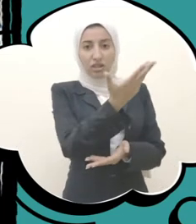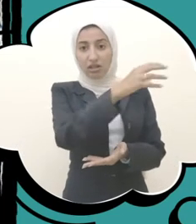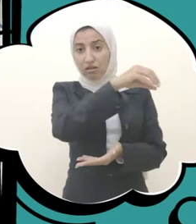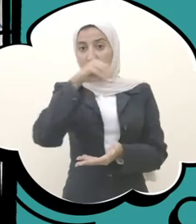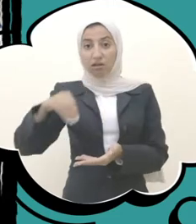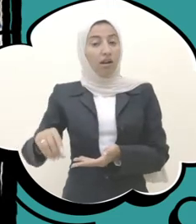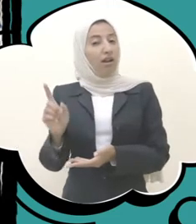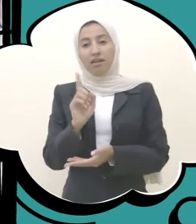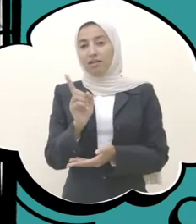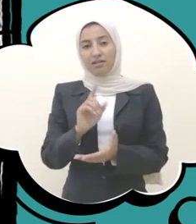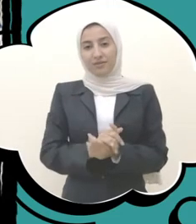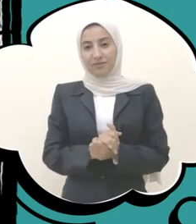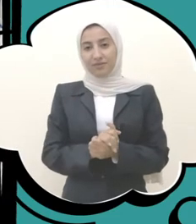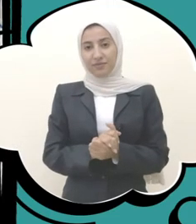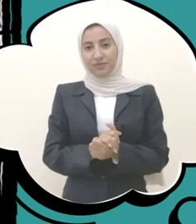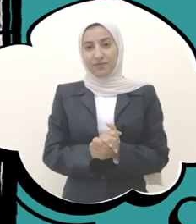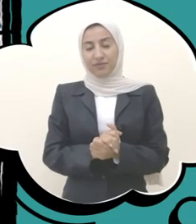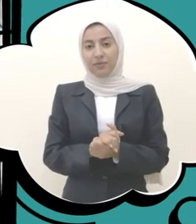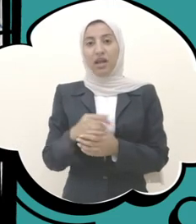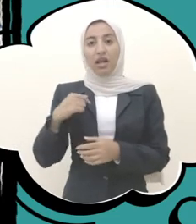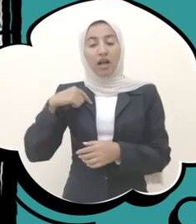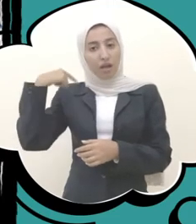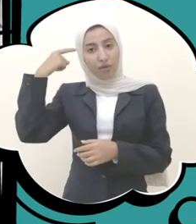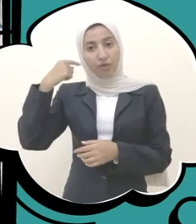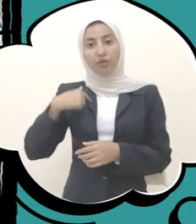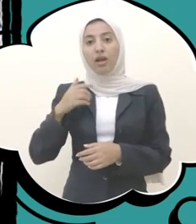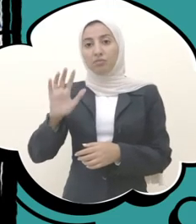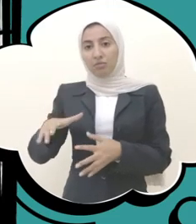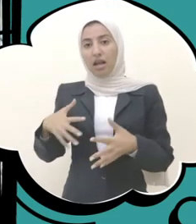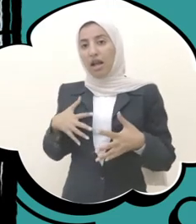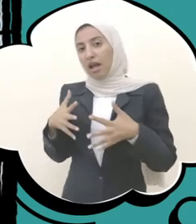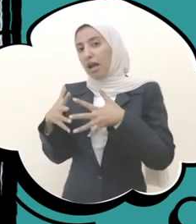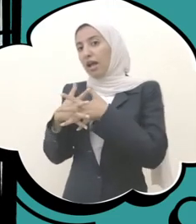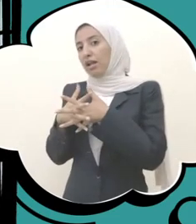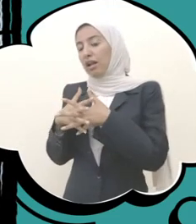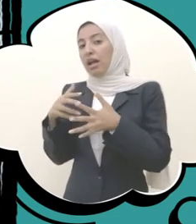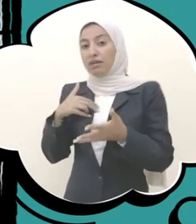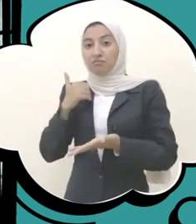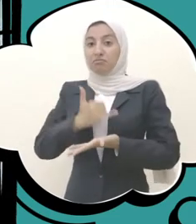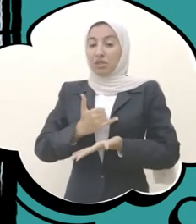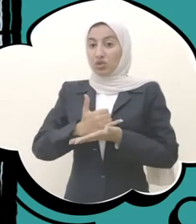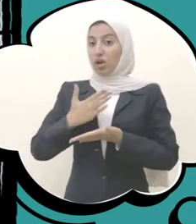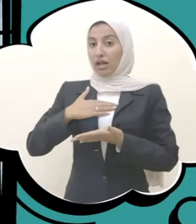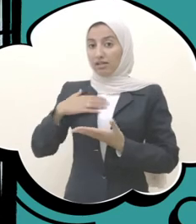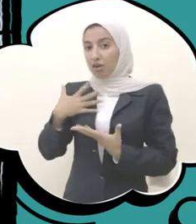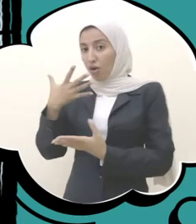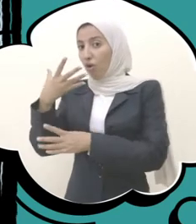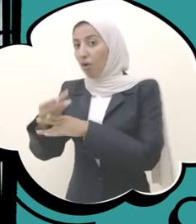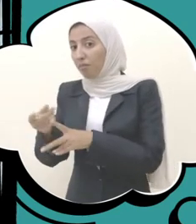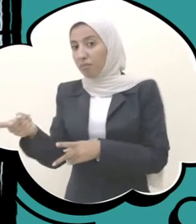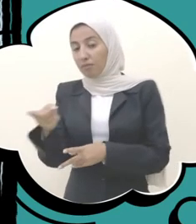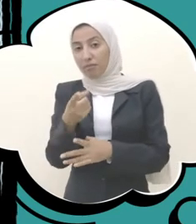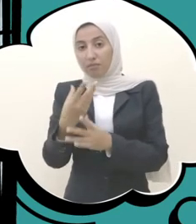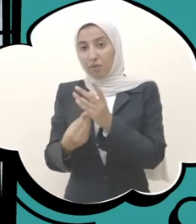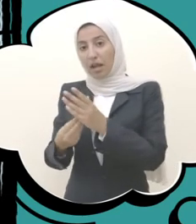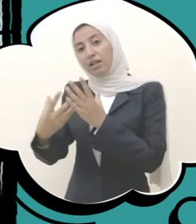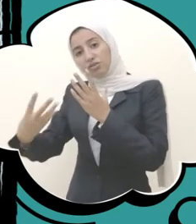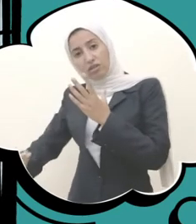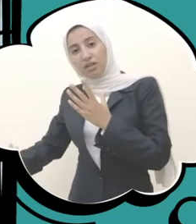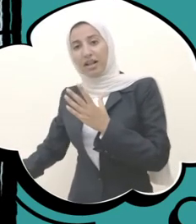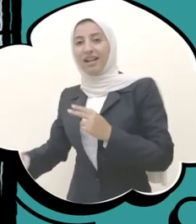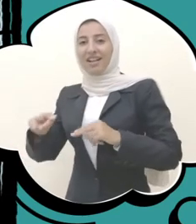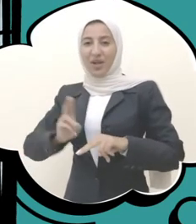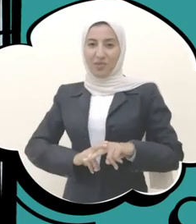أني بنتمي لهالعيلة، حسيت بمسؤولية تجاهها وتجاه بناتها وحتى أحفادها. بالوقت يلي بيشعر فيها المهاجرين